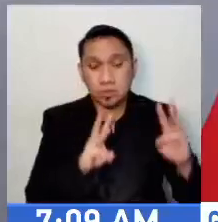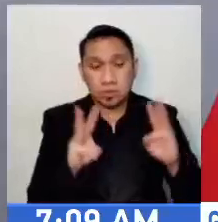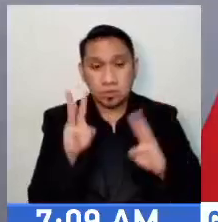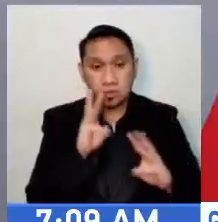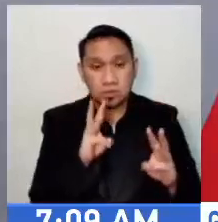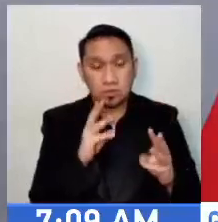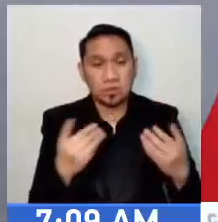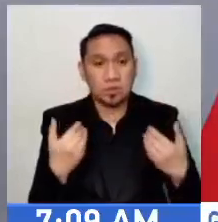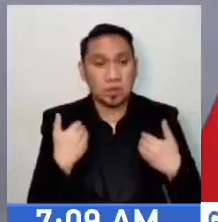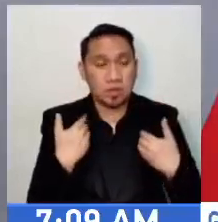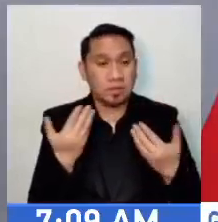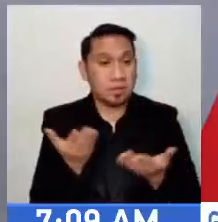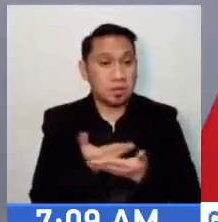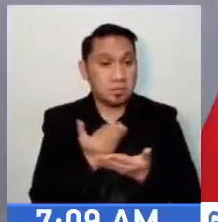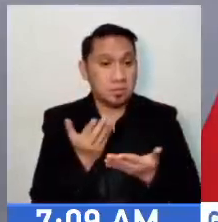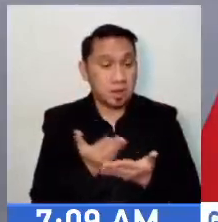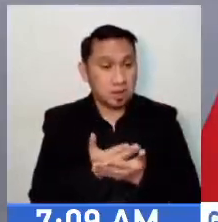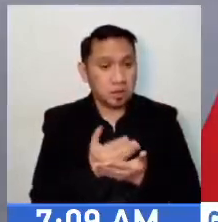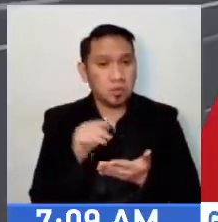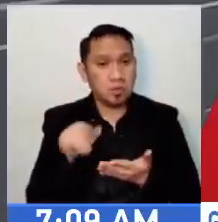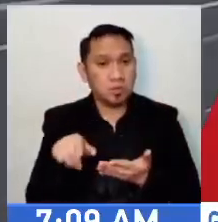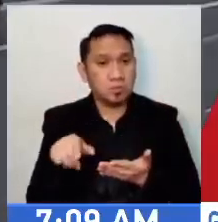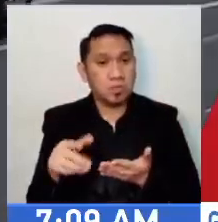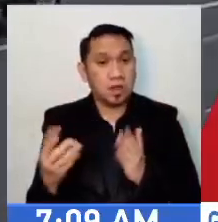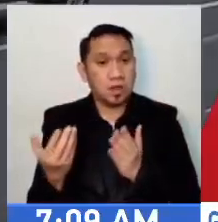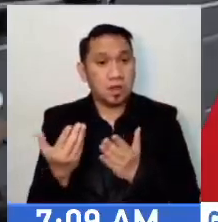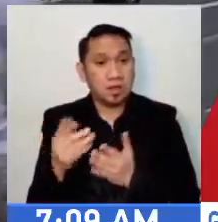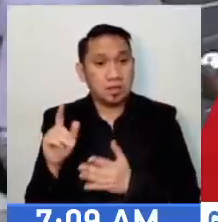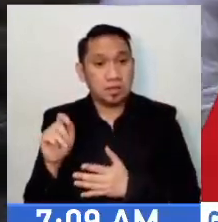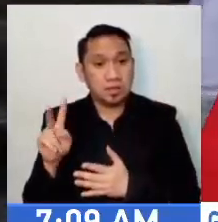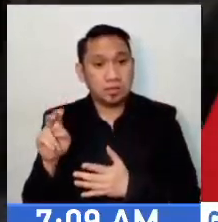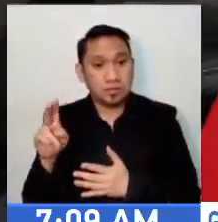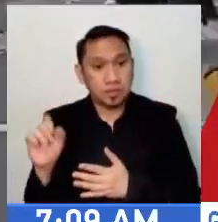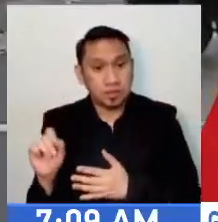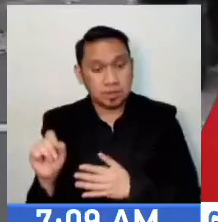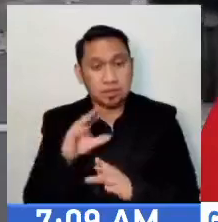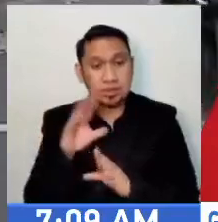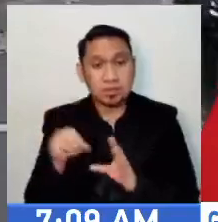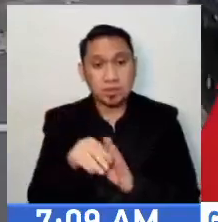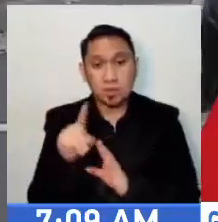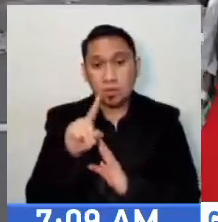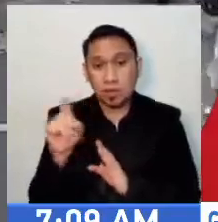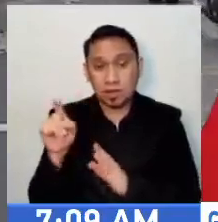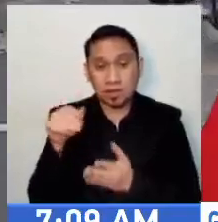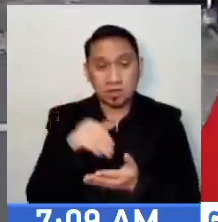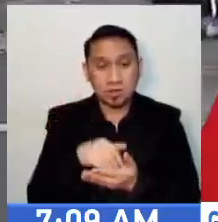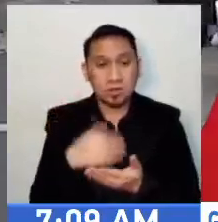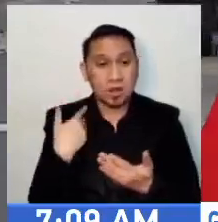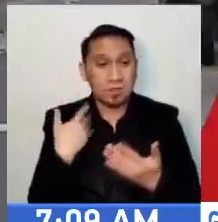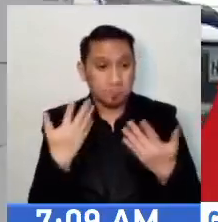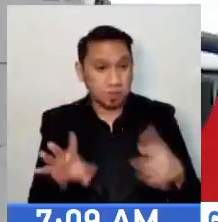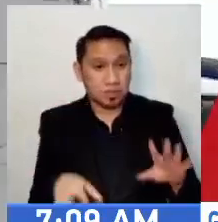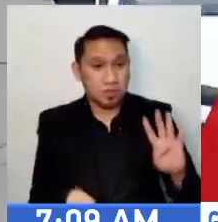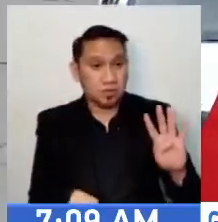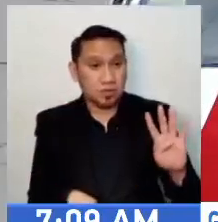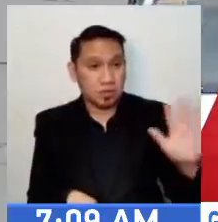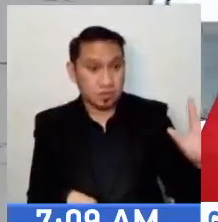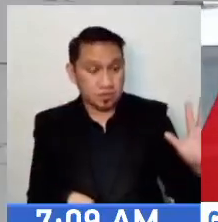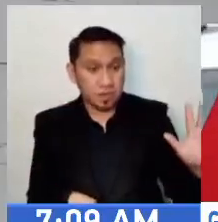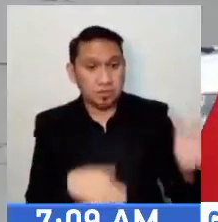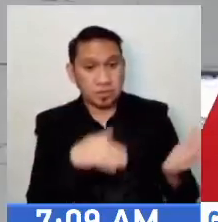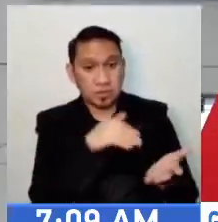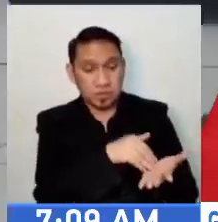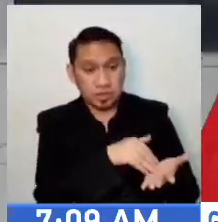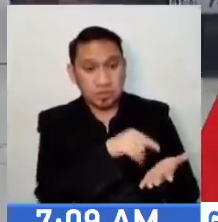prangkisa. Kasama raw sa 100,000 franchises, iyong nauna lang nilabas ng 45,000 franchises sa mga motor at ang binuksan